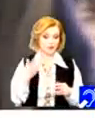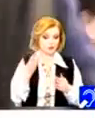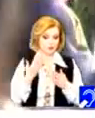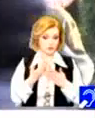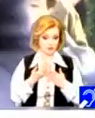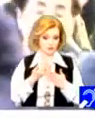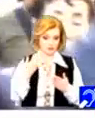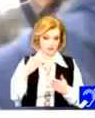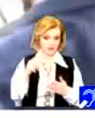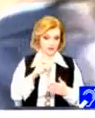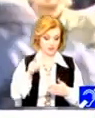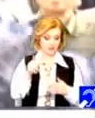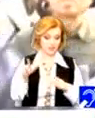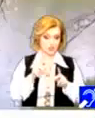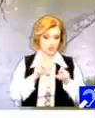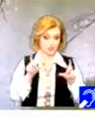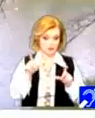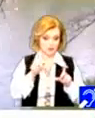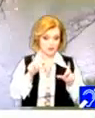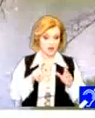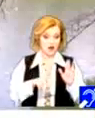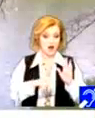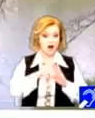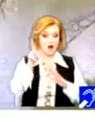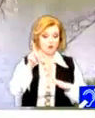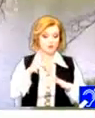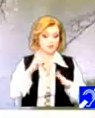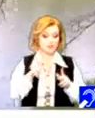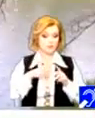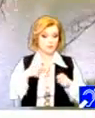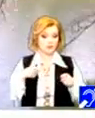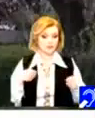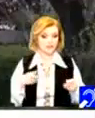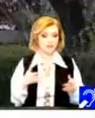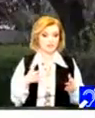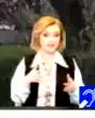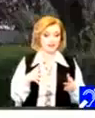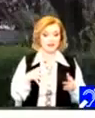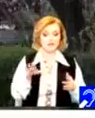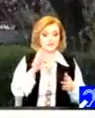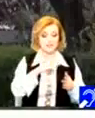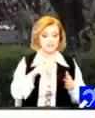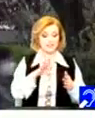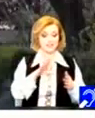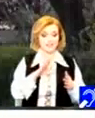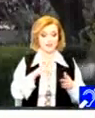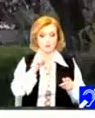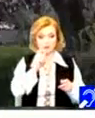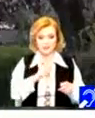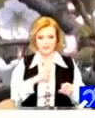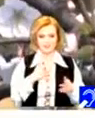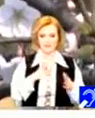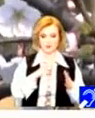de marele eveniment, magazinele au scos la vânzare valuri de produse tematice, de la bere de flori de cireș la chipsuri cu aromă de flori.